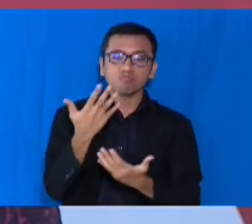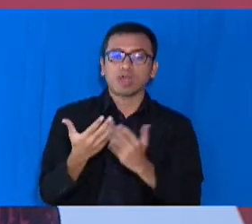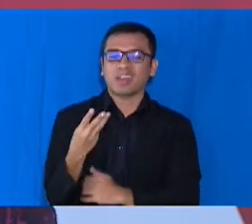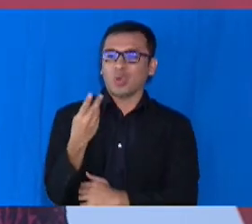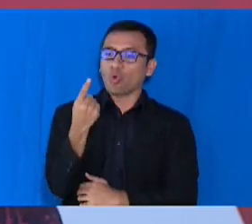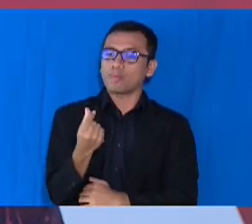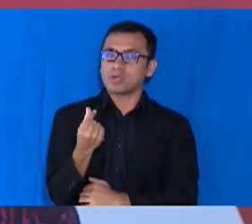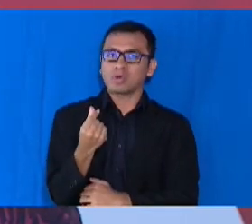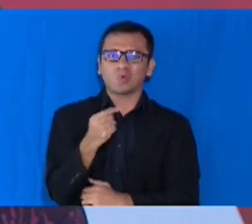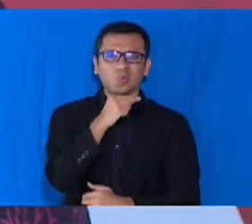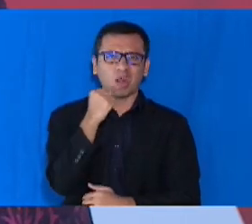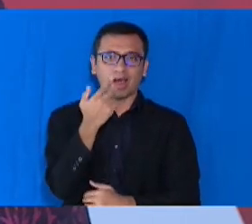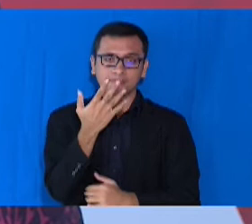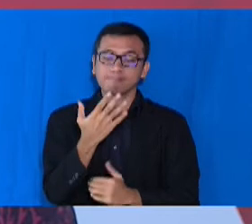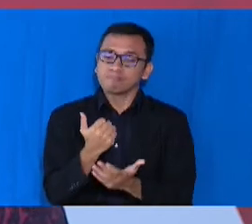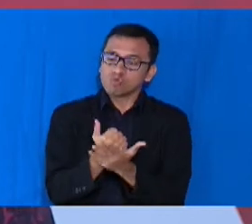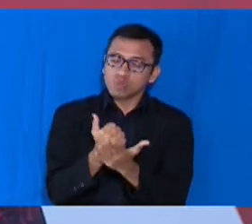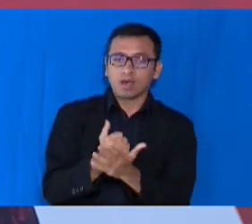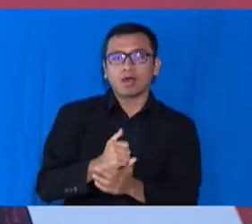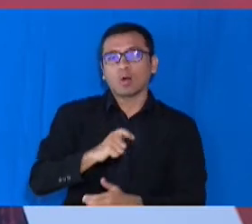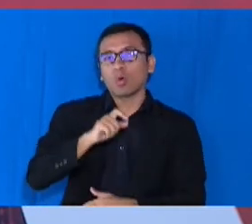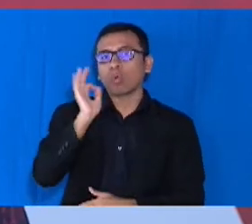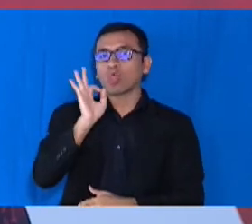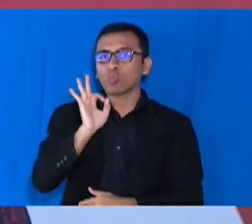dalam saat ini? Juga